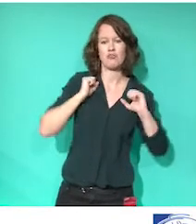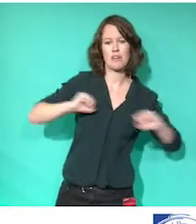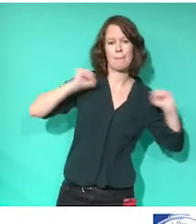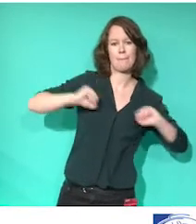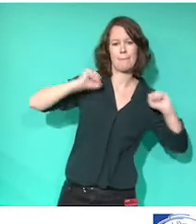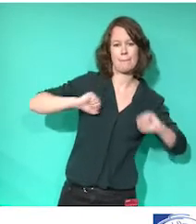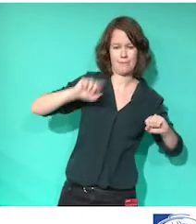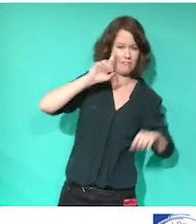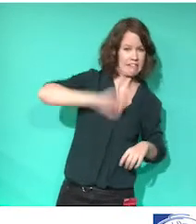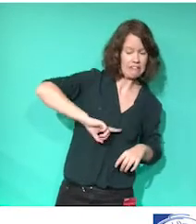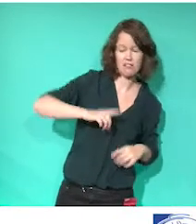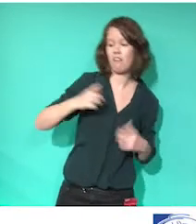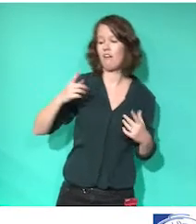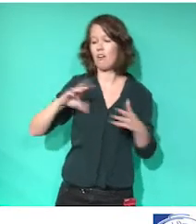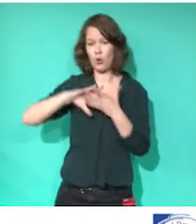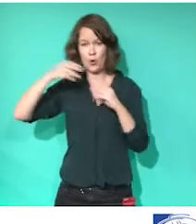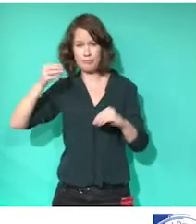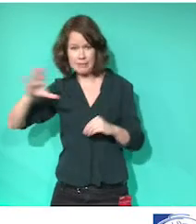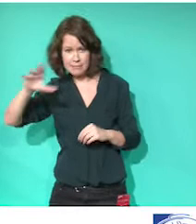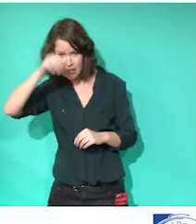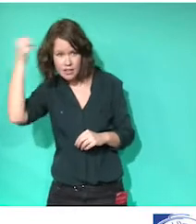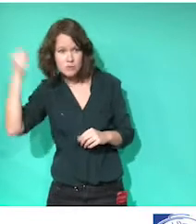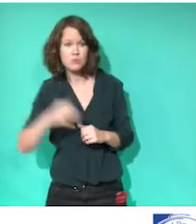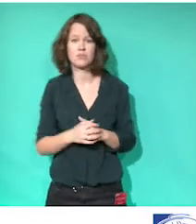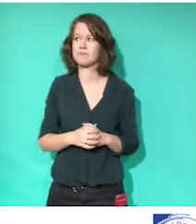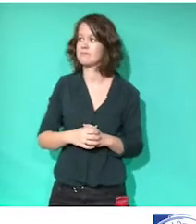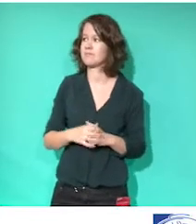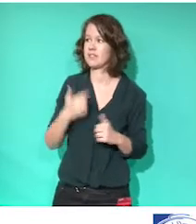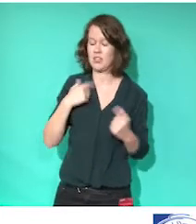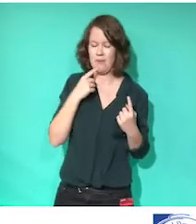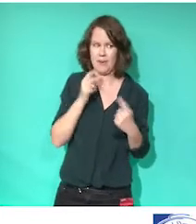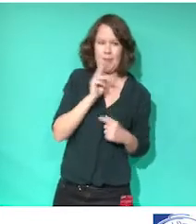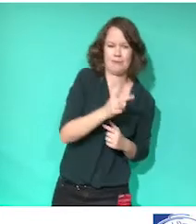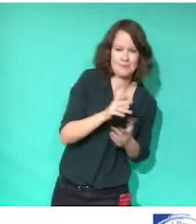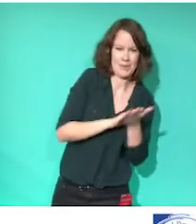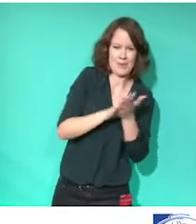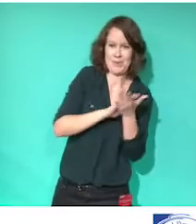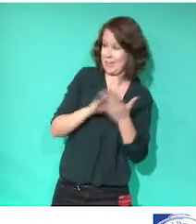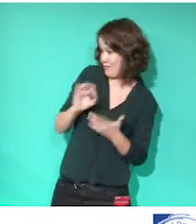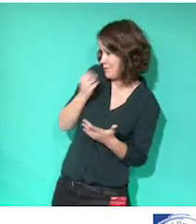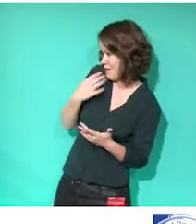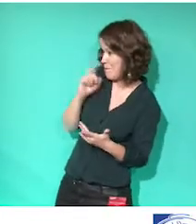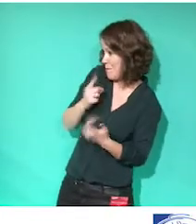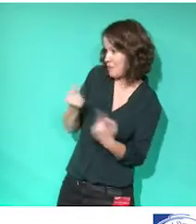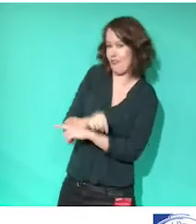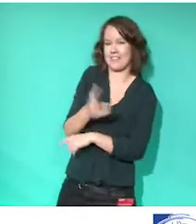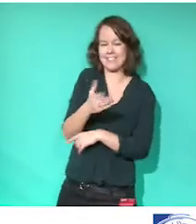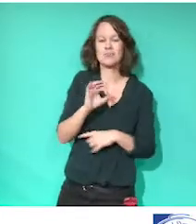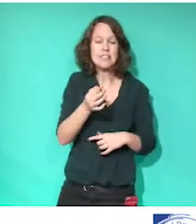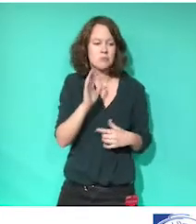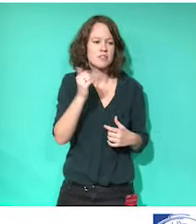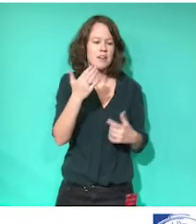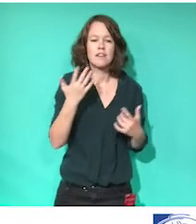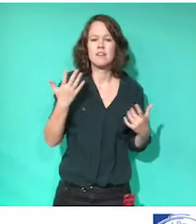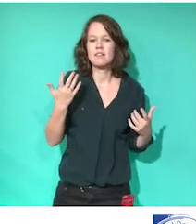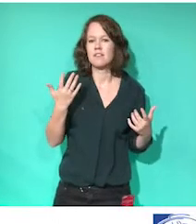le rugby pour la gym pour les filles, le rugby pour les garçons. Mais c'est bien voilà. Comme ça aussi dans voilà. Le sens. Et puis c'est